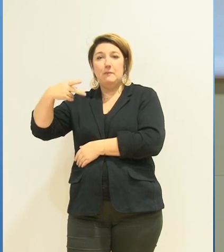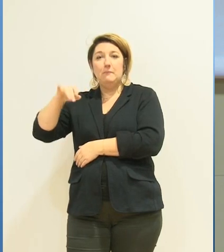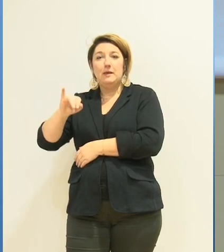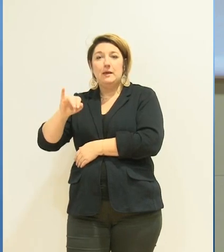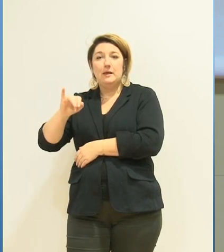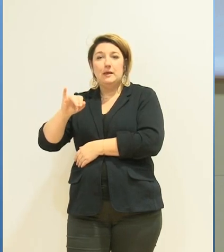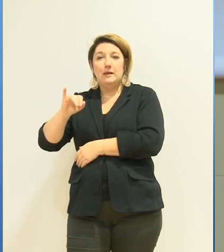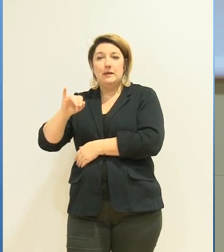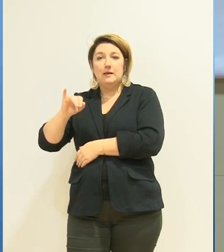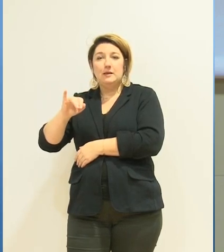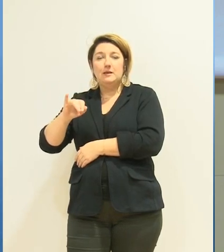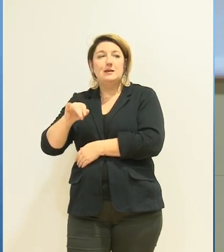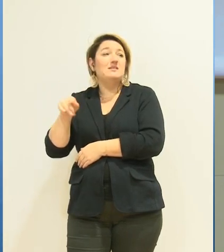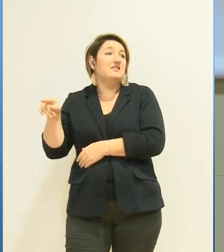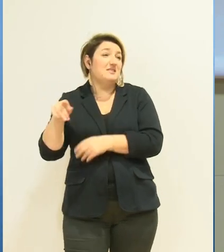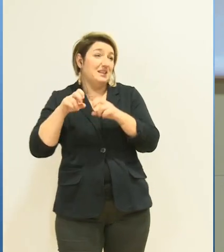et